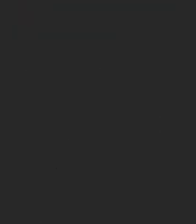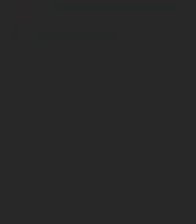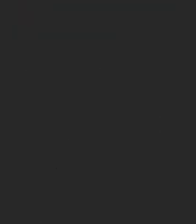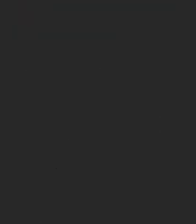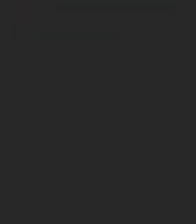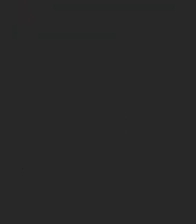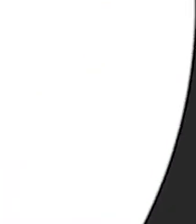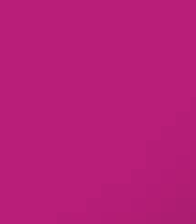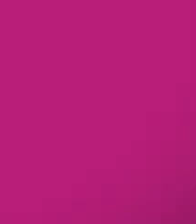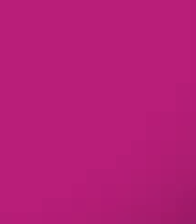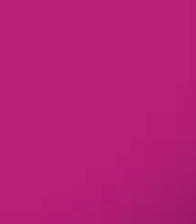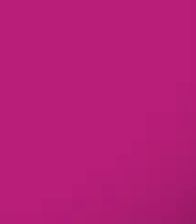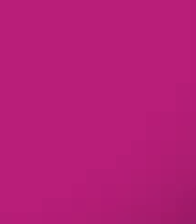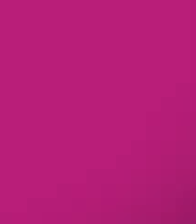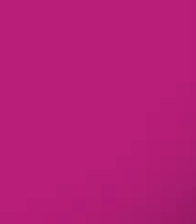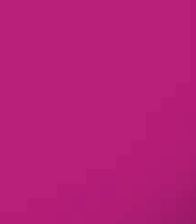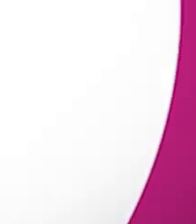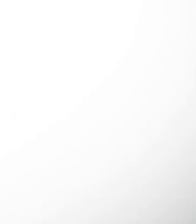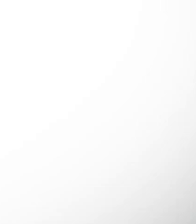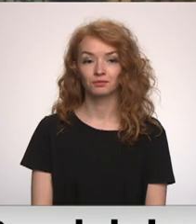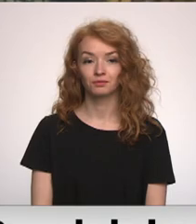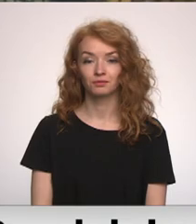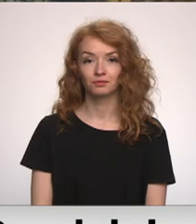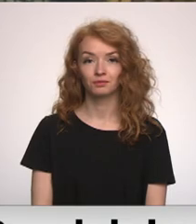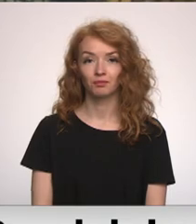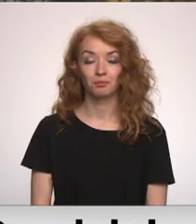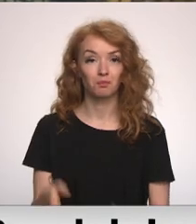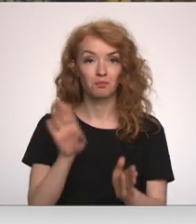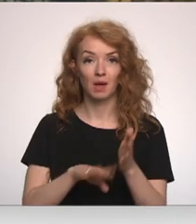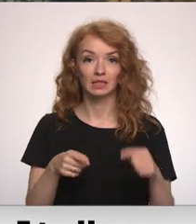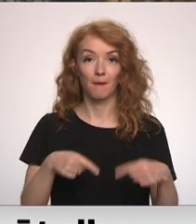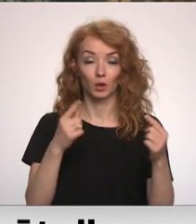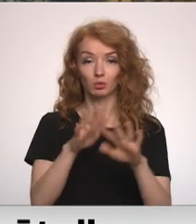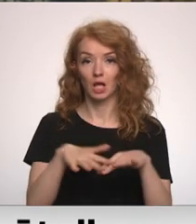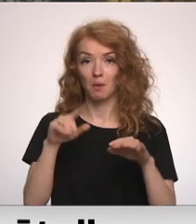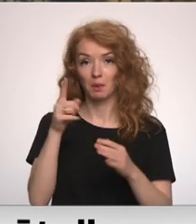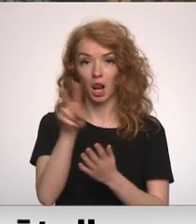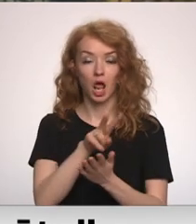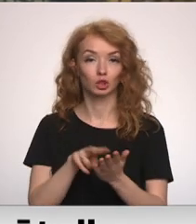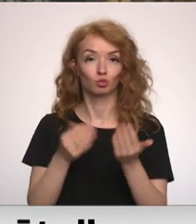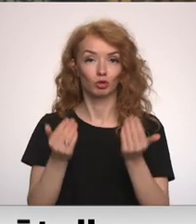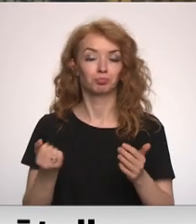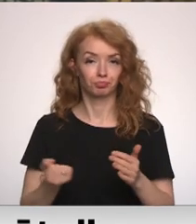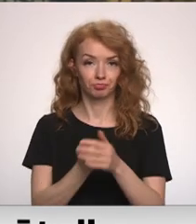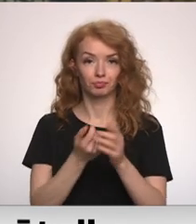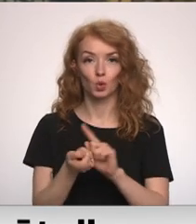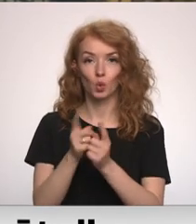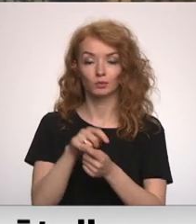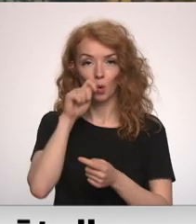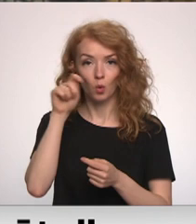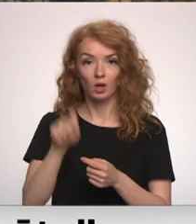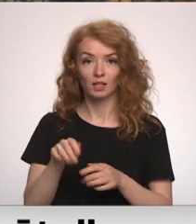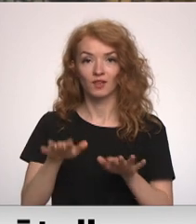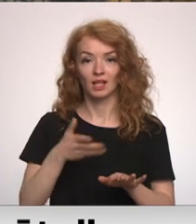Re, viss ēters ir te! Bez iebildumiem Saeima pirmajā lasījumā šodien atbalstīja grozījumus